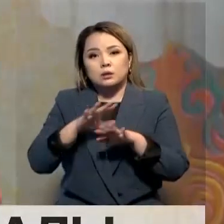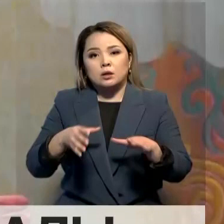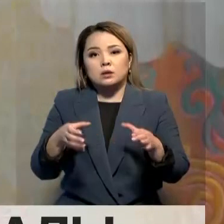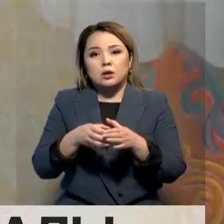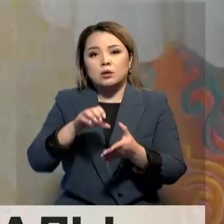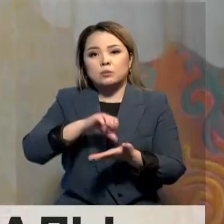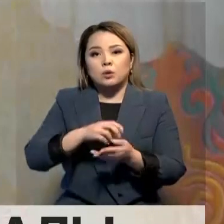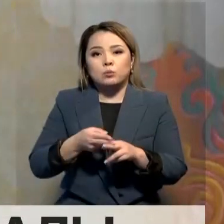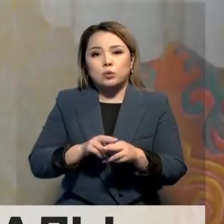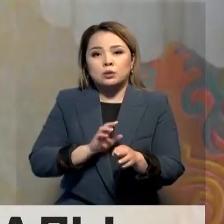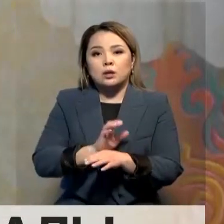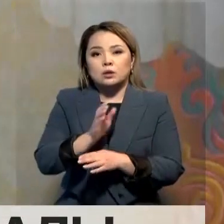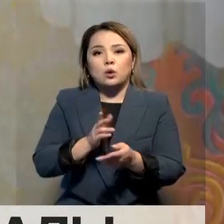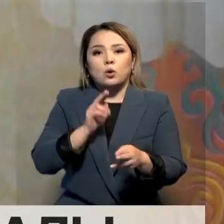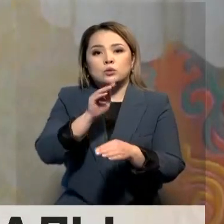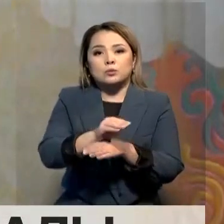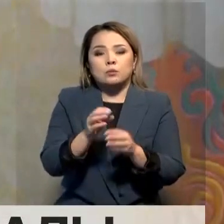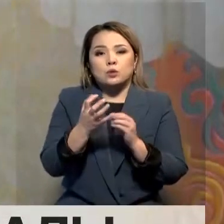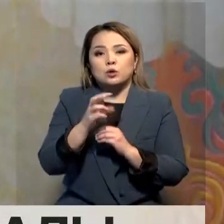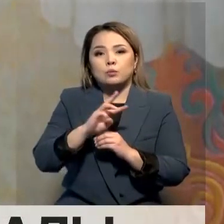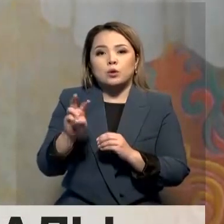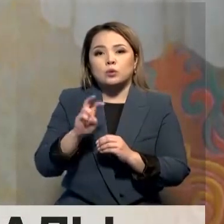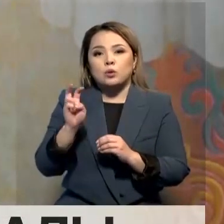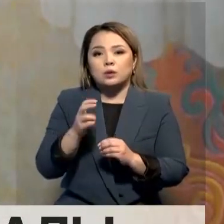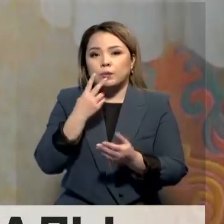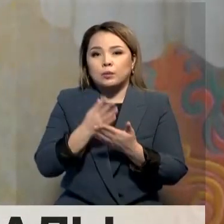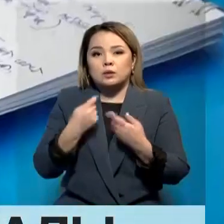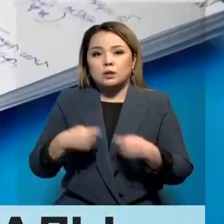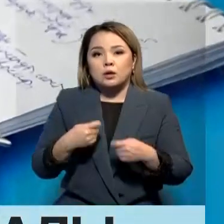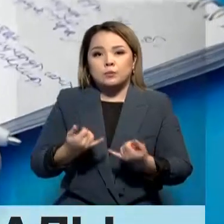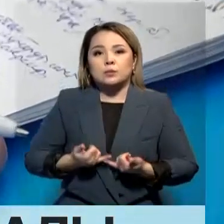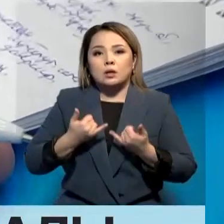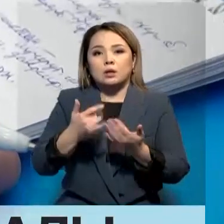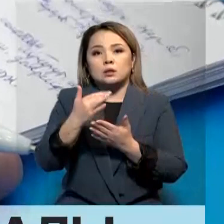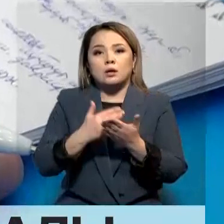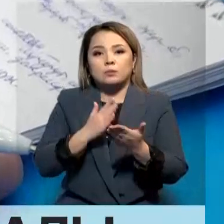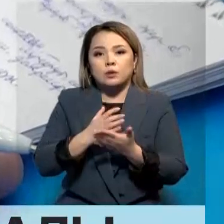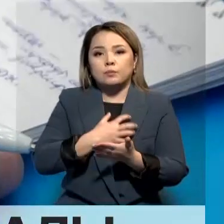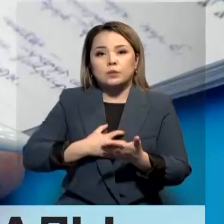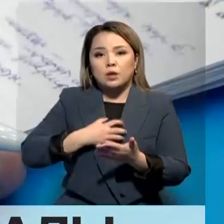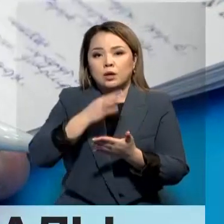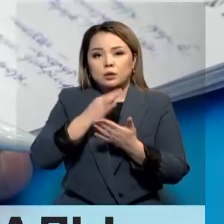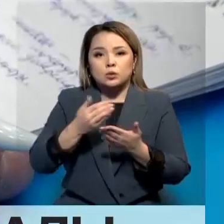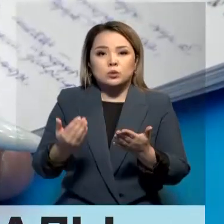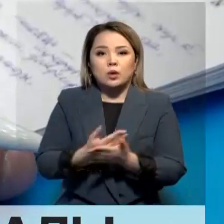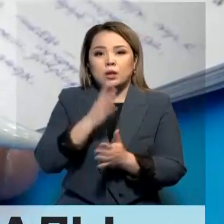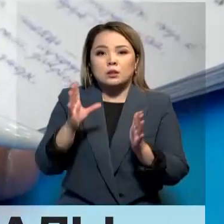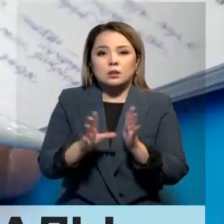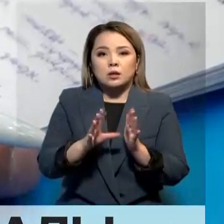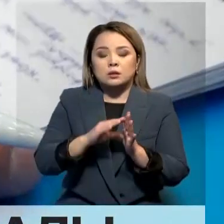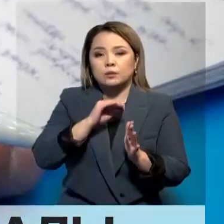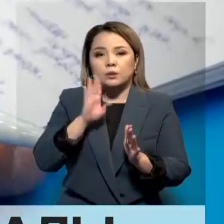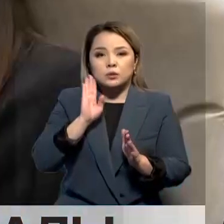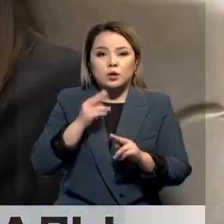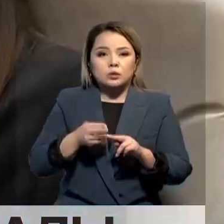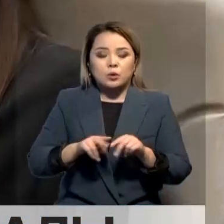үкіметі бұл жаққа қосымша 500 миллион доллардың тауар тізбегін ұсынды. Орталық Азия үшін ең өзекті су және электр қуаты тапшылығында